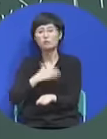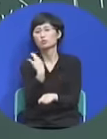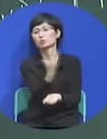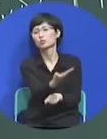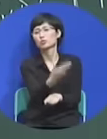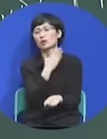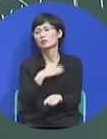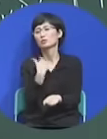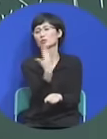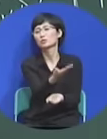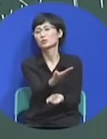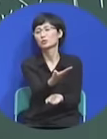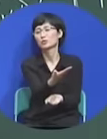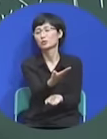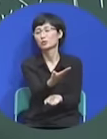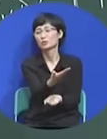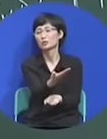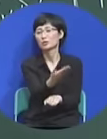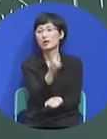않겠냐?